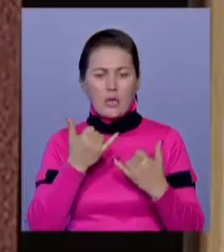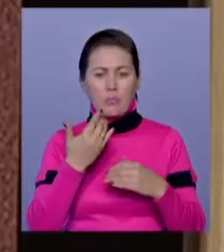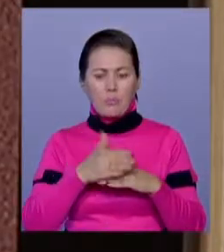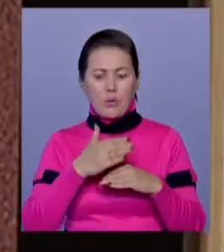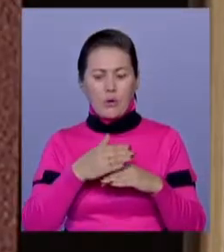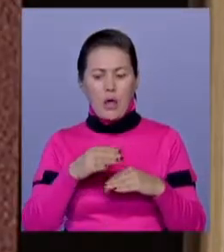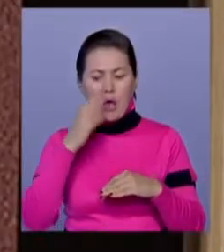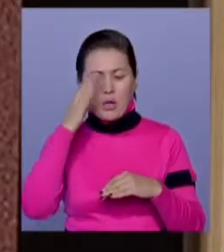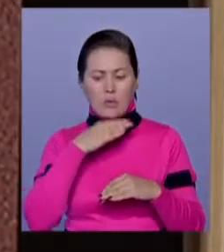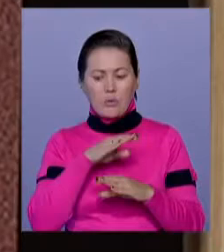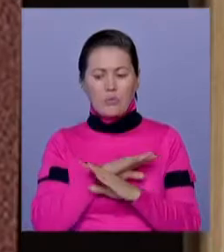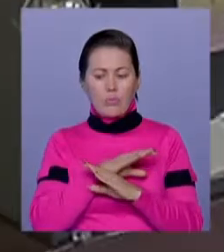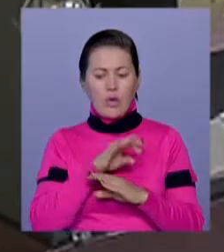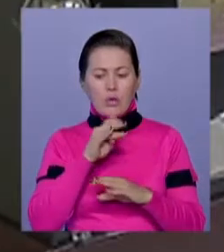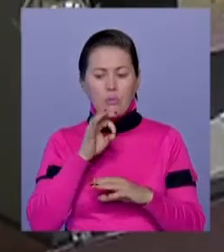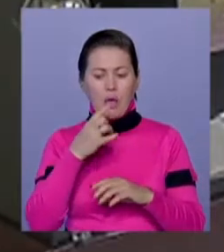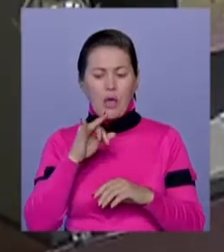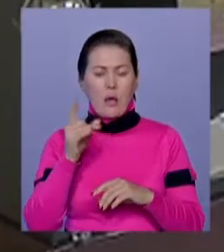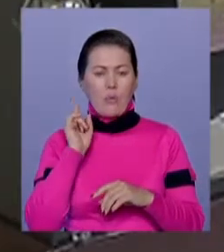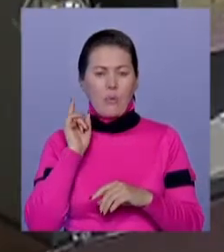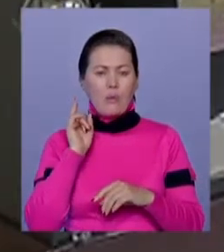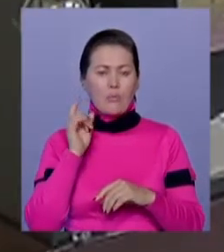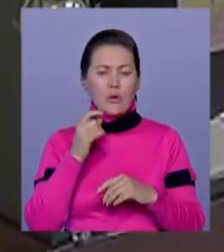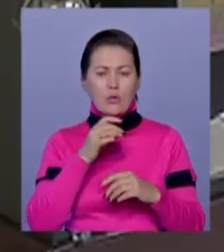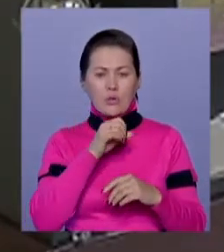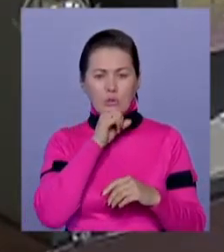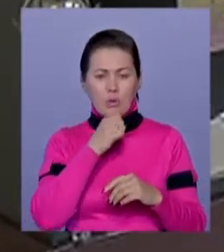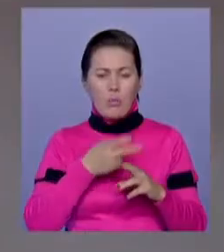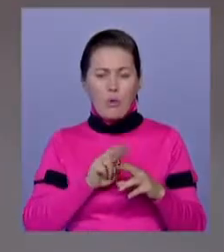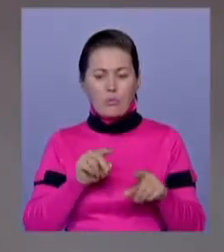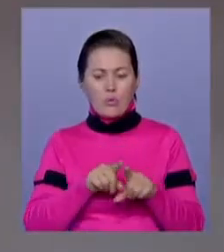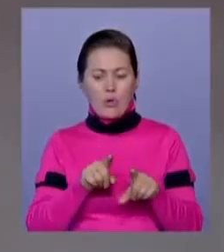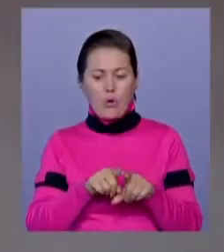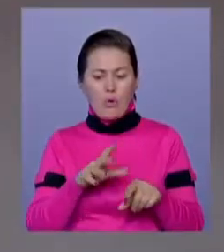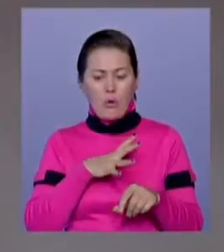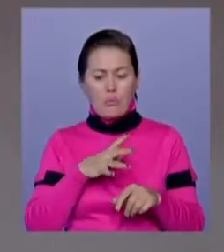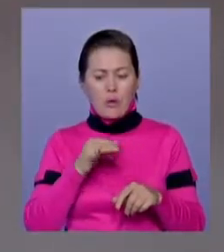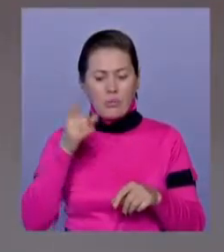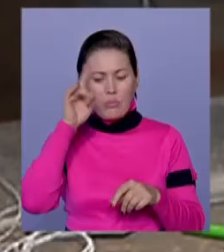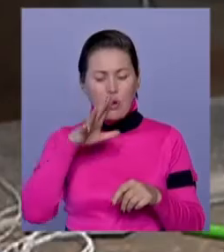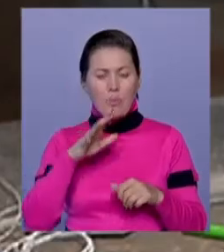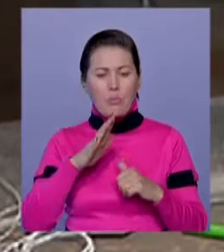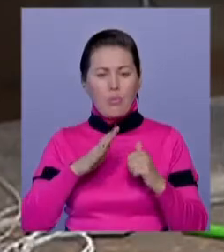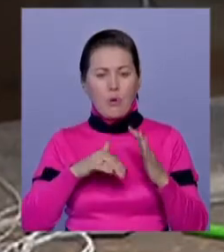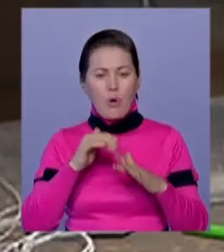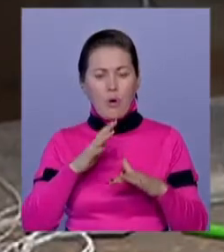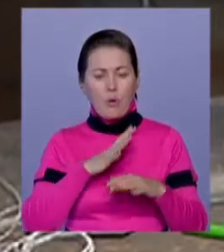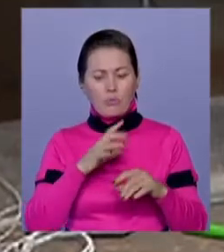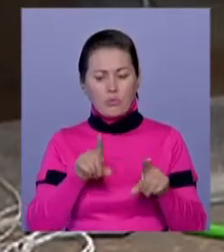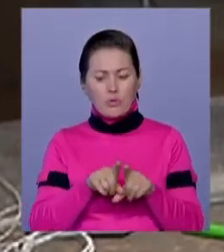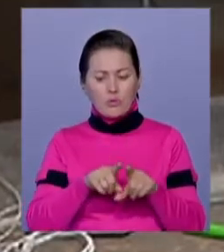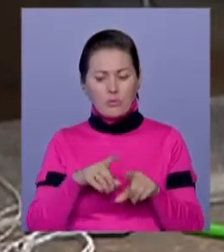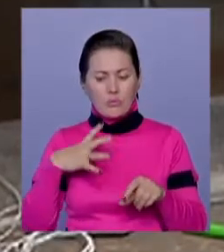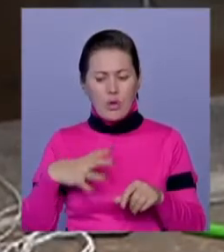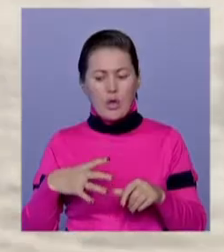бақилық болған әкесі Дәркембай да, арғатасы Шоқбар да күнгеймен теріскейде тұрмыс кешкенерге танымал болған ұста. Аштер төзімді